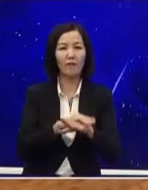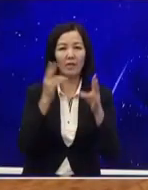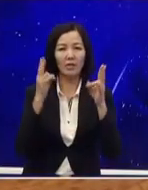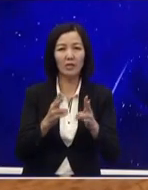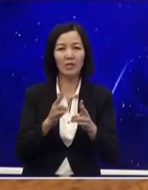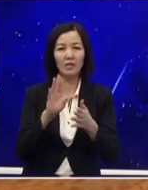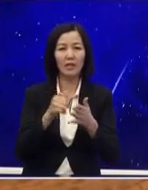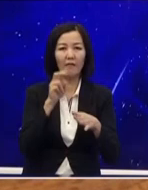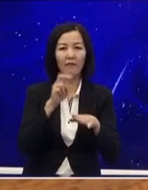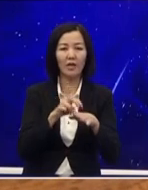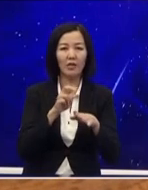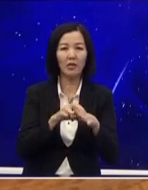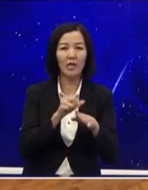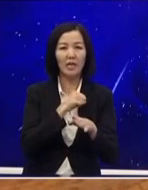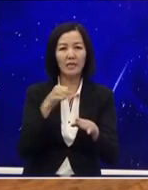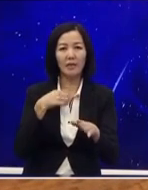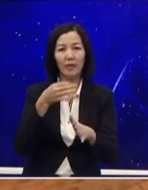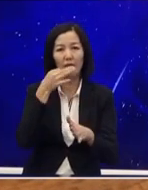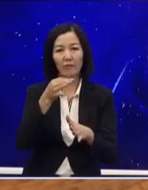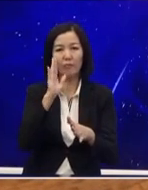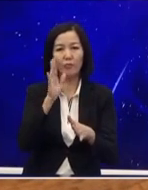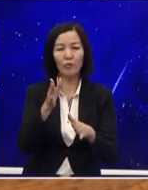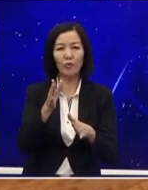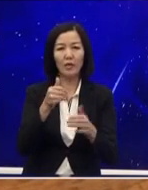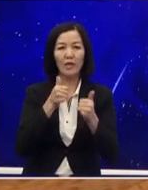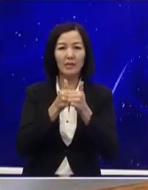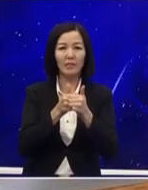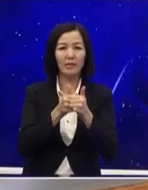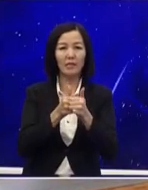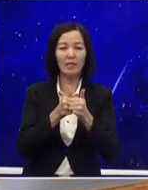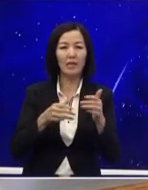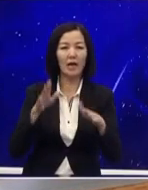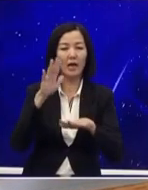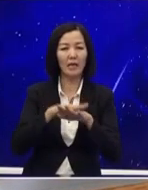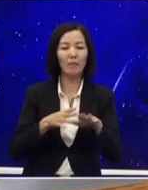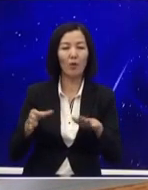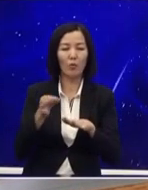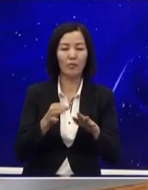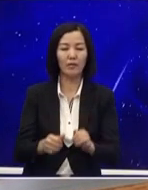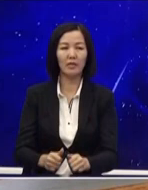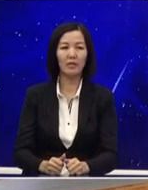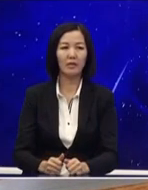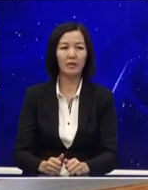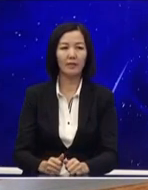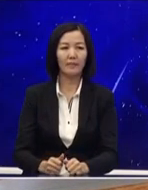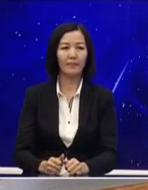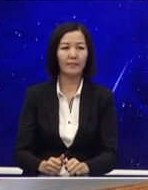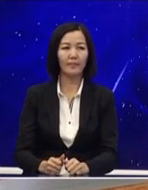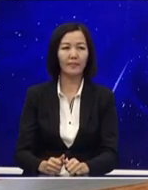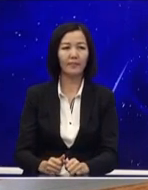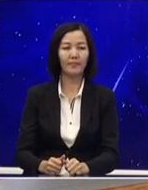главные врачи больниц несут непосредственную ответственность, подытожил заместитель акима области. Организация